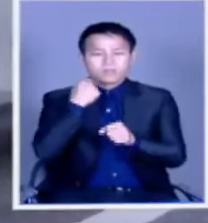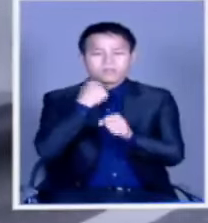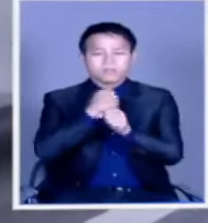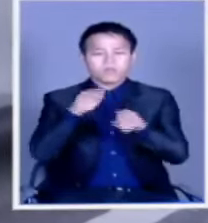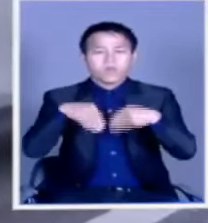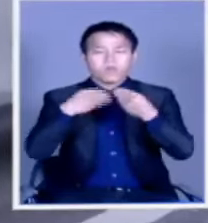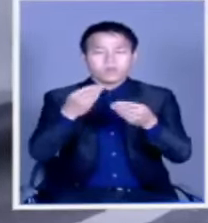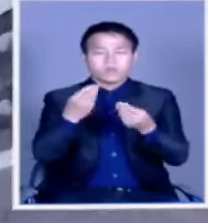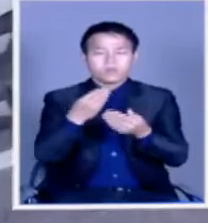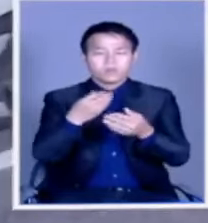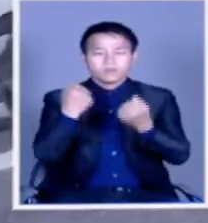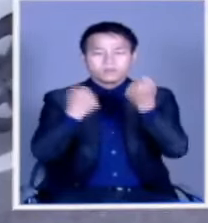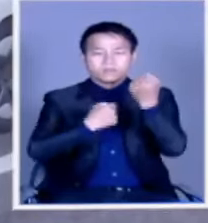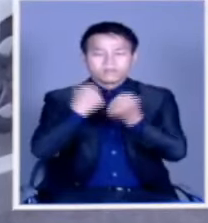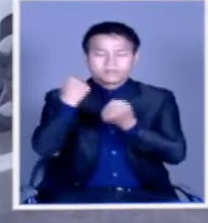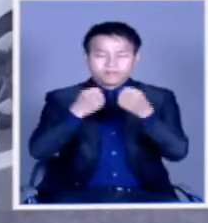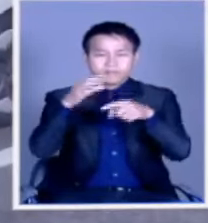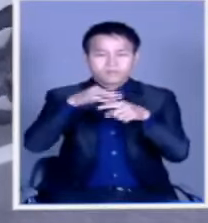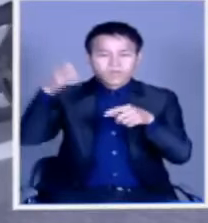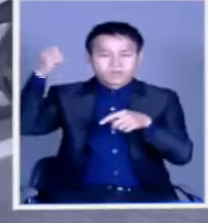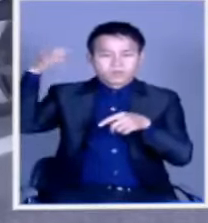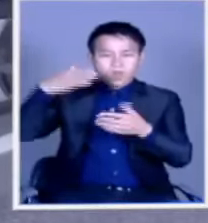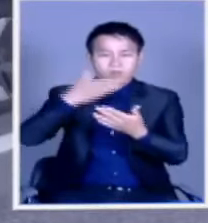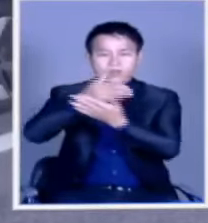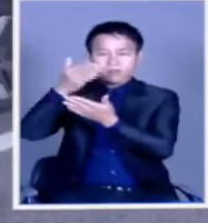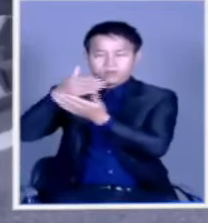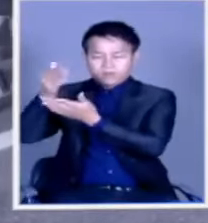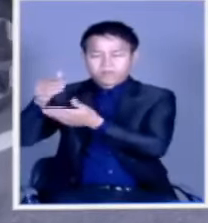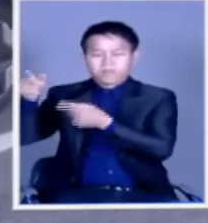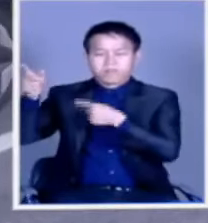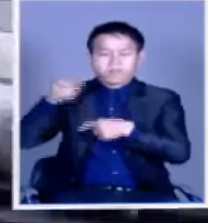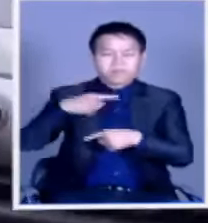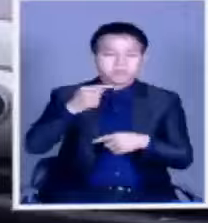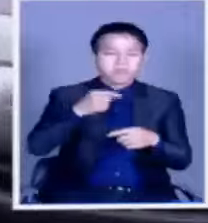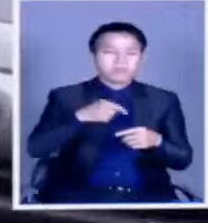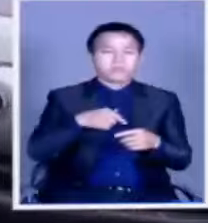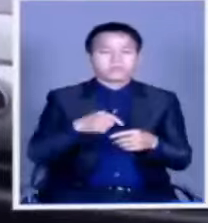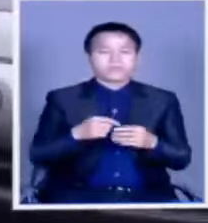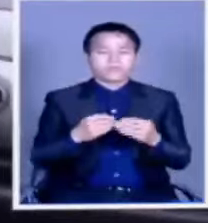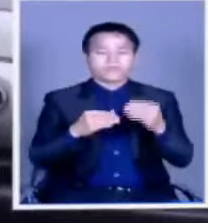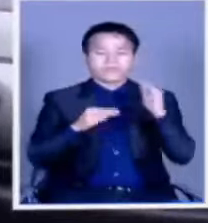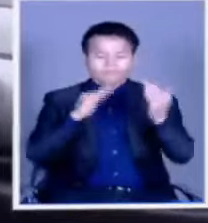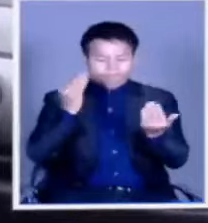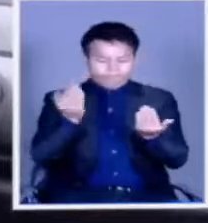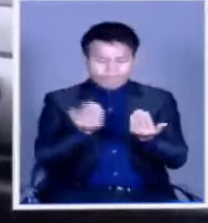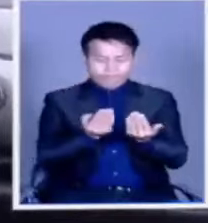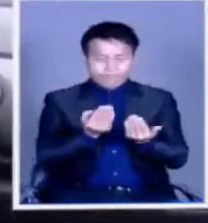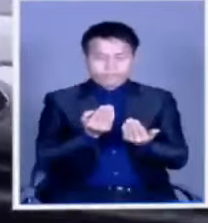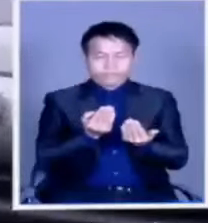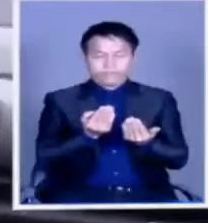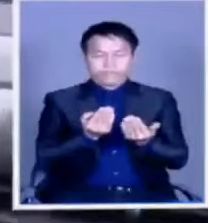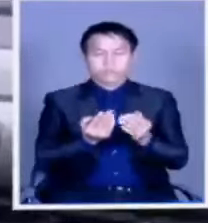ามีราคาใกล้เคียงกับรถที่ใช้น้ำมันปัจจุบันสามารถสมเทียบให้เห็นว่า